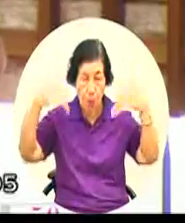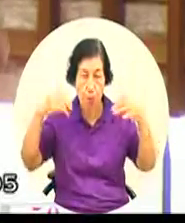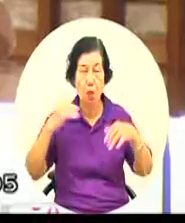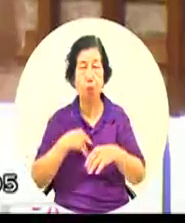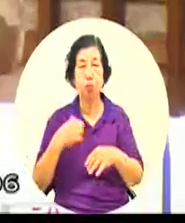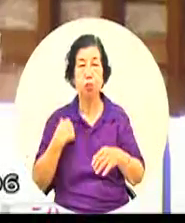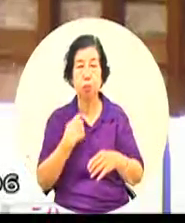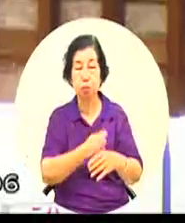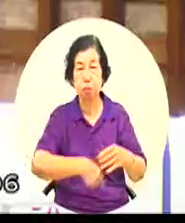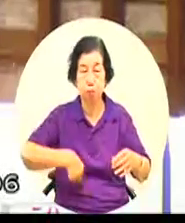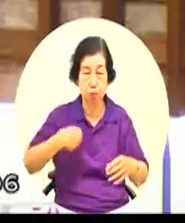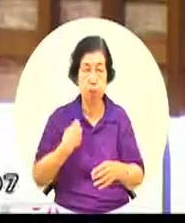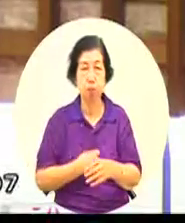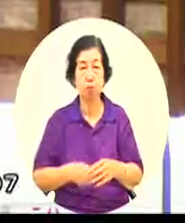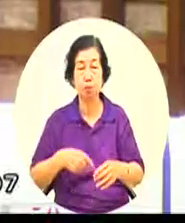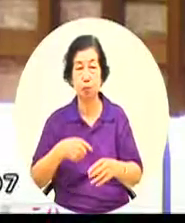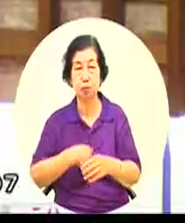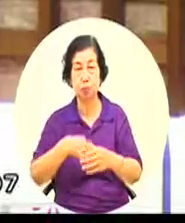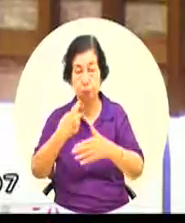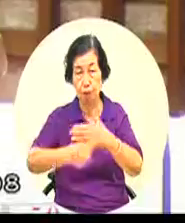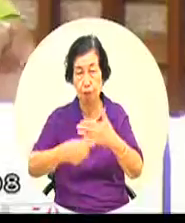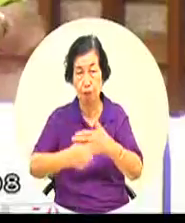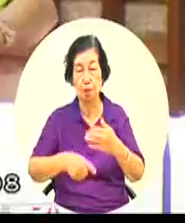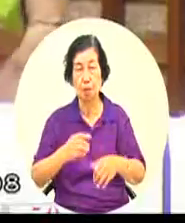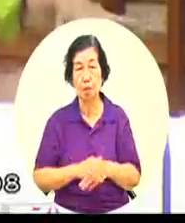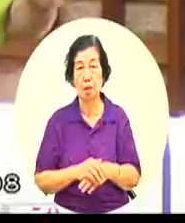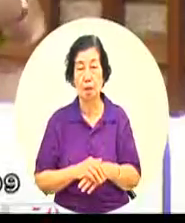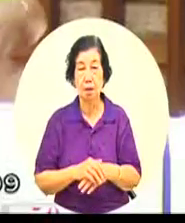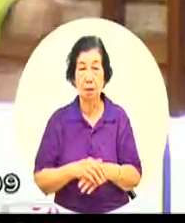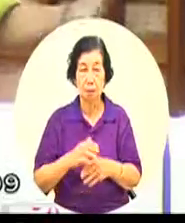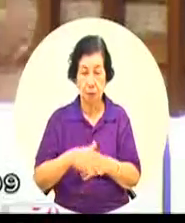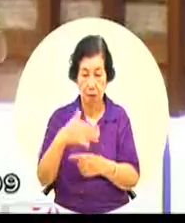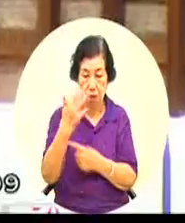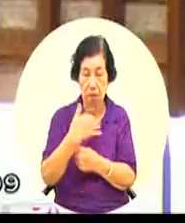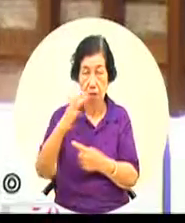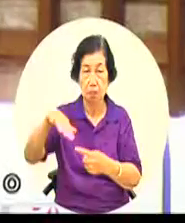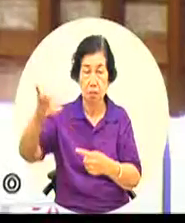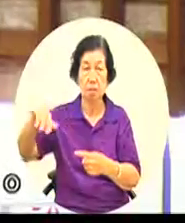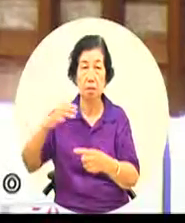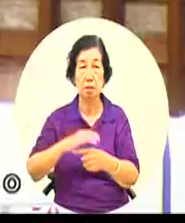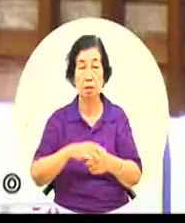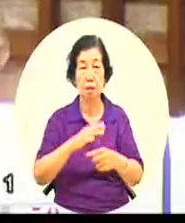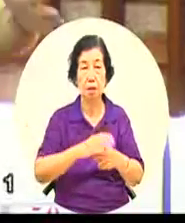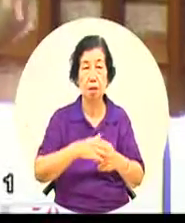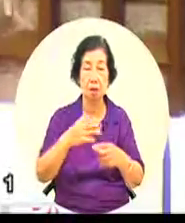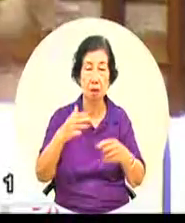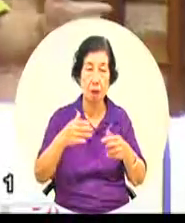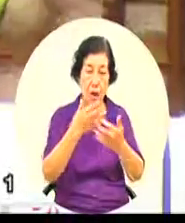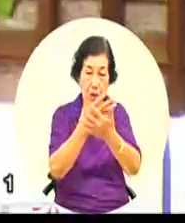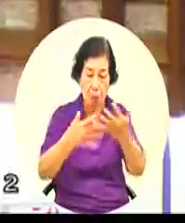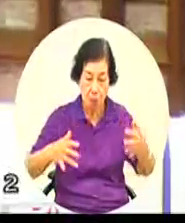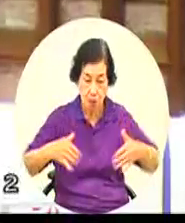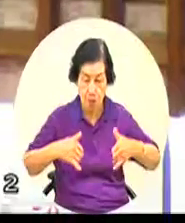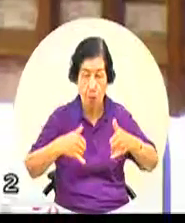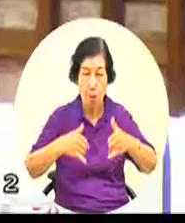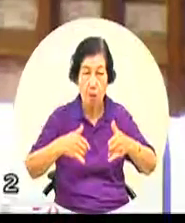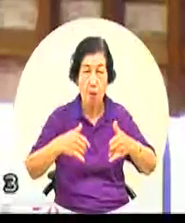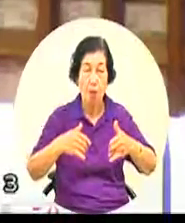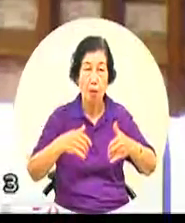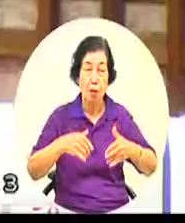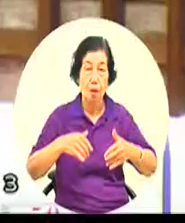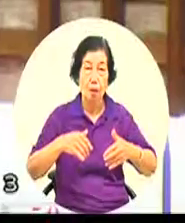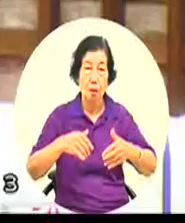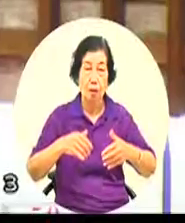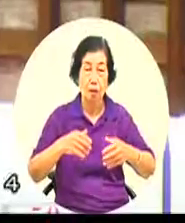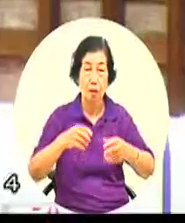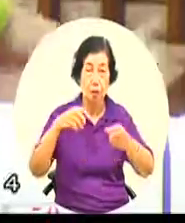旗山的这个迄落网球场哈，伊遐边啊，伊遐拢物件边啊拢社区嘛，哈，是唔是找一个所在？哦，来